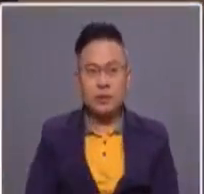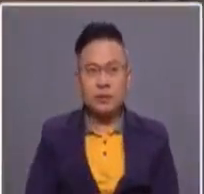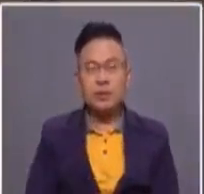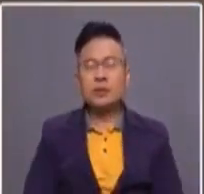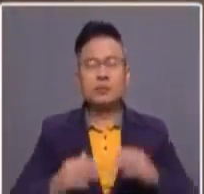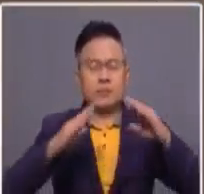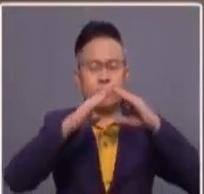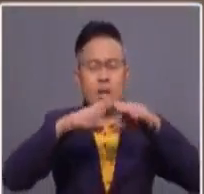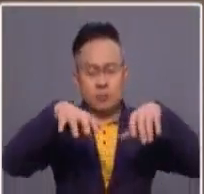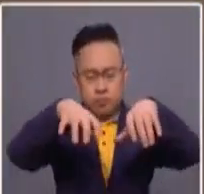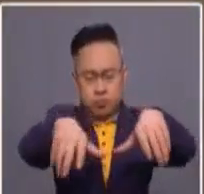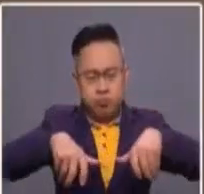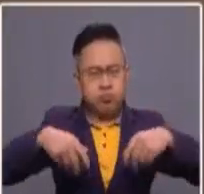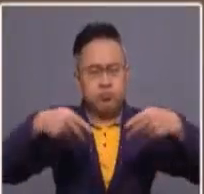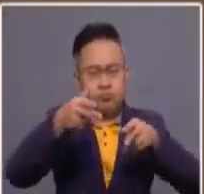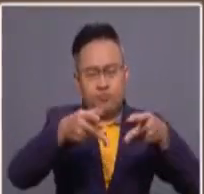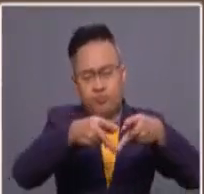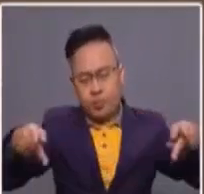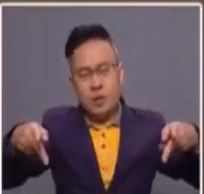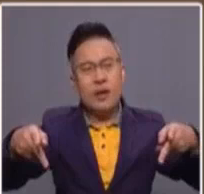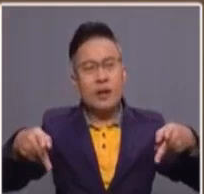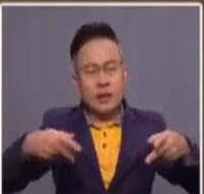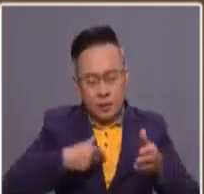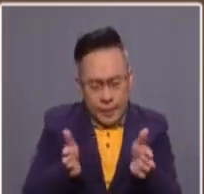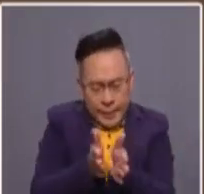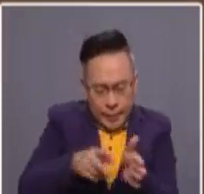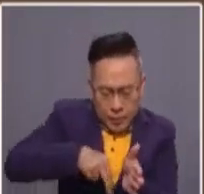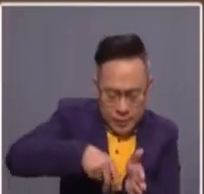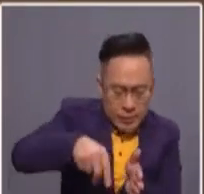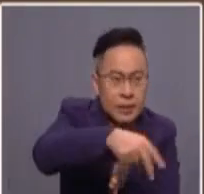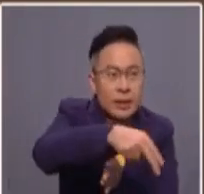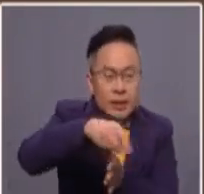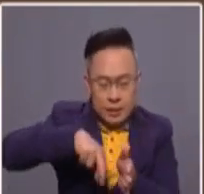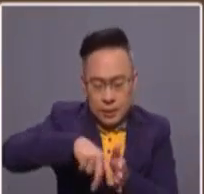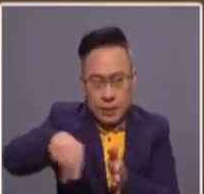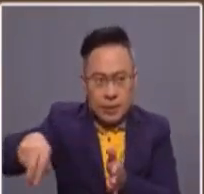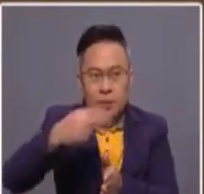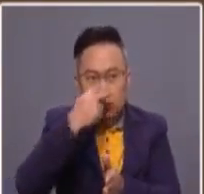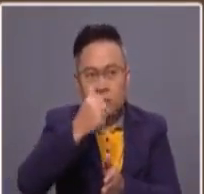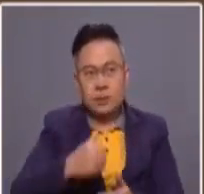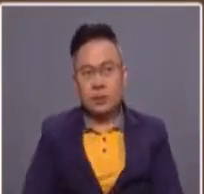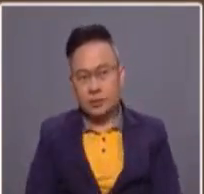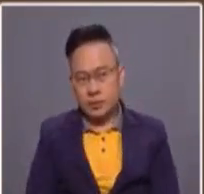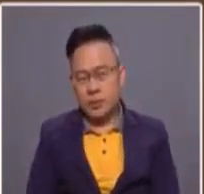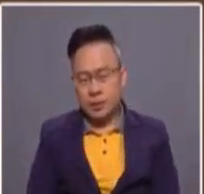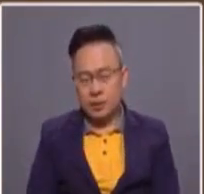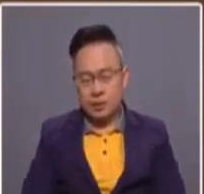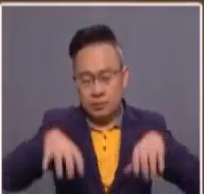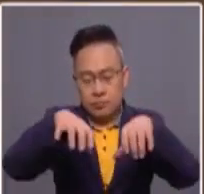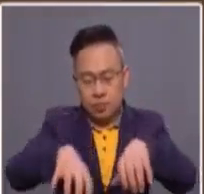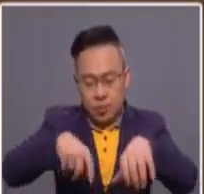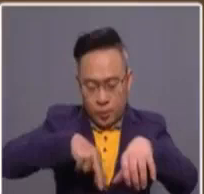งหันหลังพิงกันแต่ว่าส่วนกลางนั้นจะมีซอยที่ให้ประชาชนในย่านนี้สามารถเดินและสัญจรกันไปมา